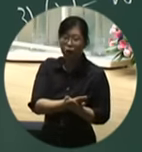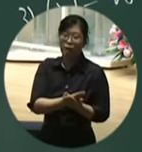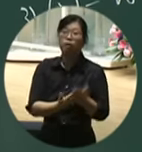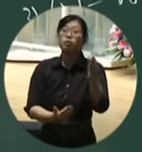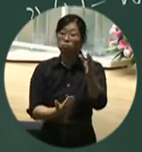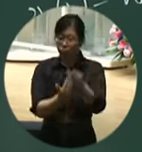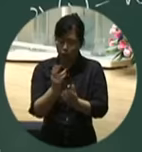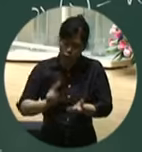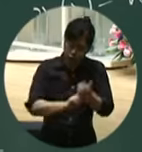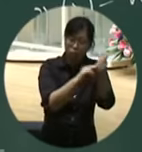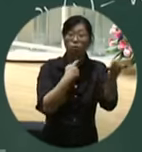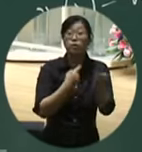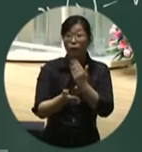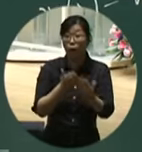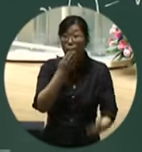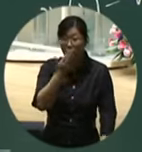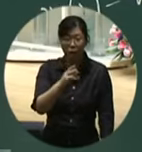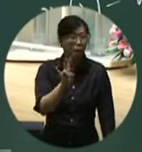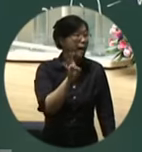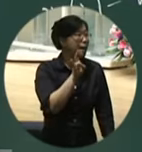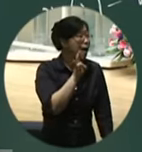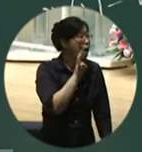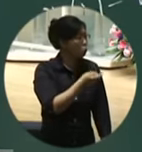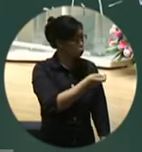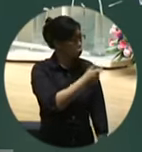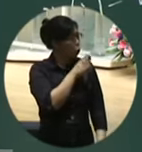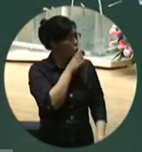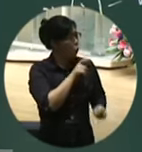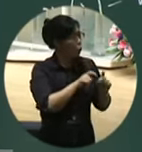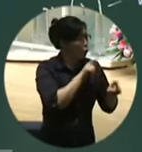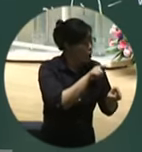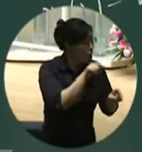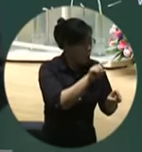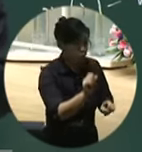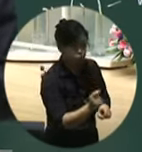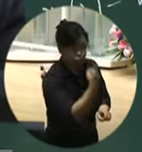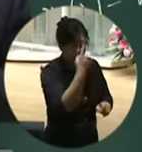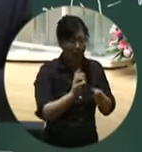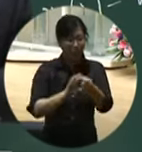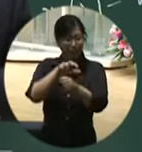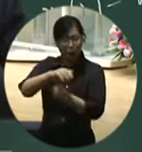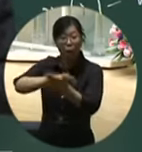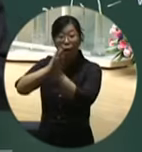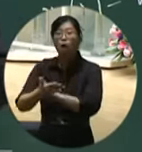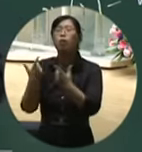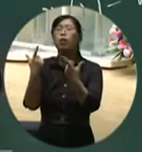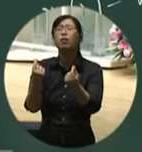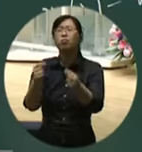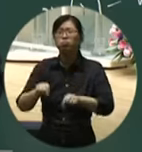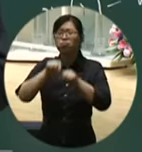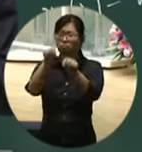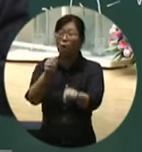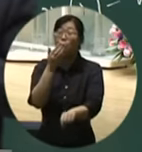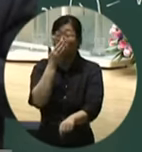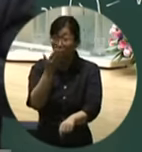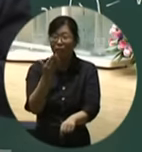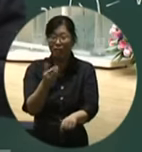하나님이 숨겨둔 라합에게 숨겨둔 일이 일어나게 될 것입니다. So things that God hid to Rahab will happen to you as well.